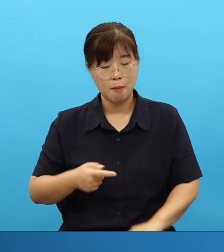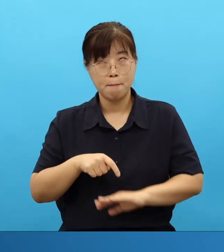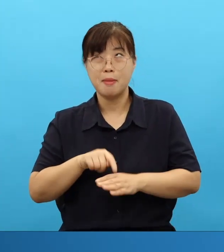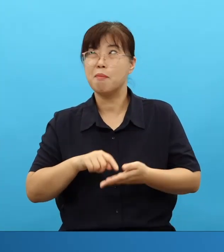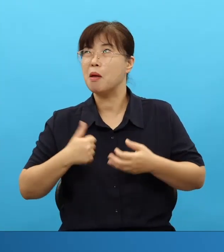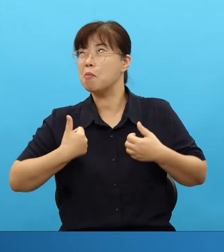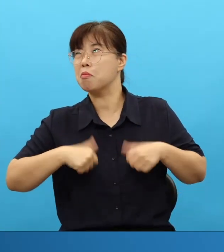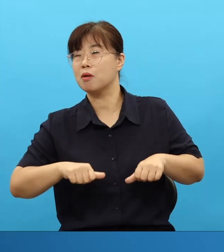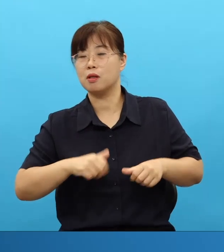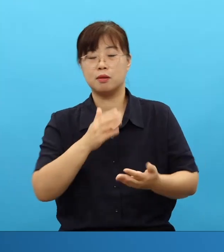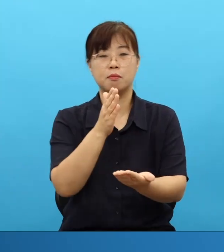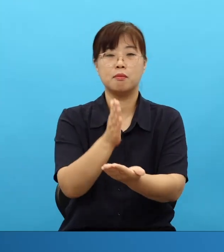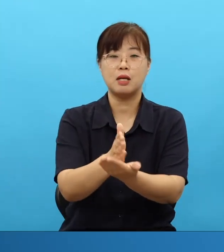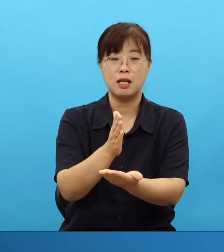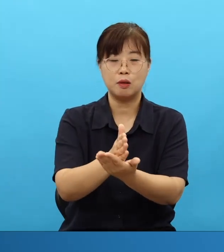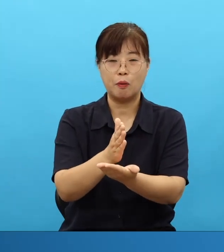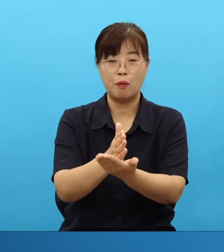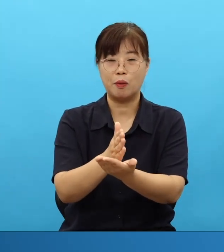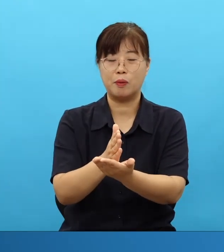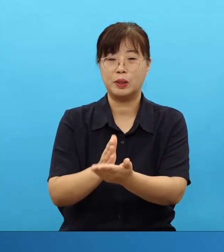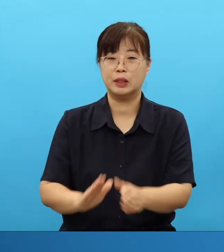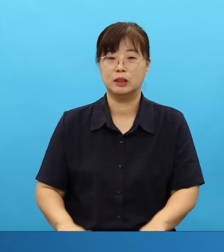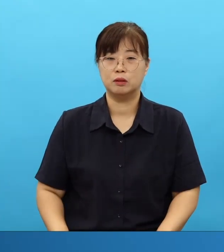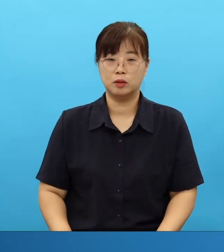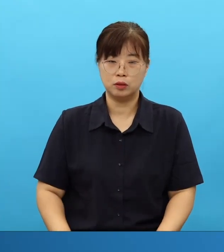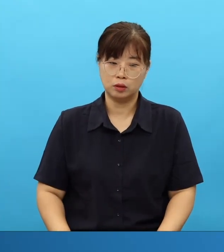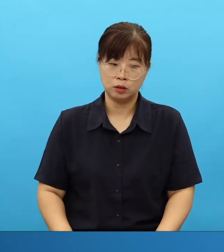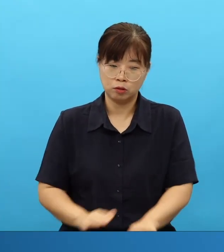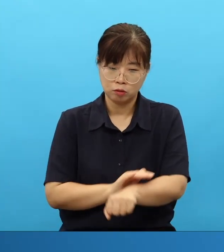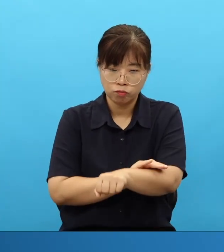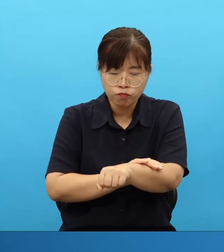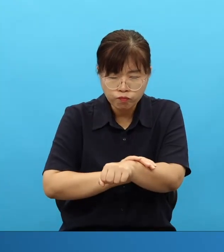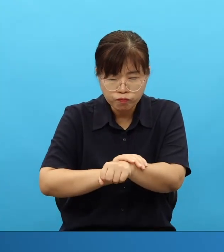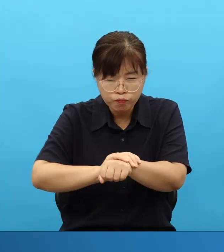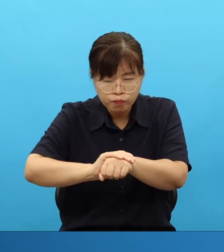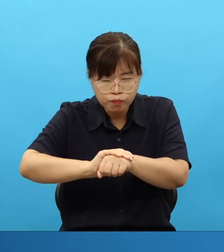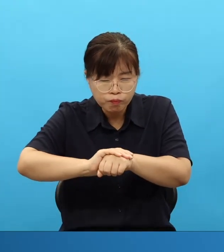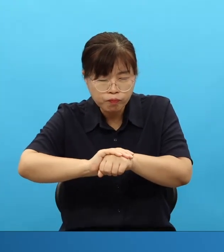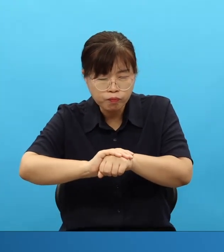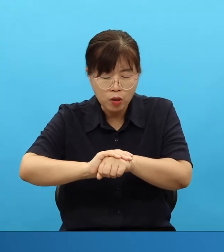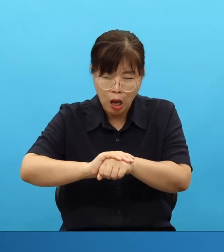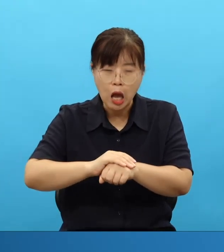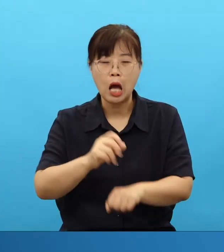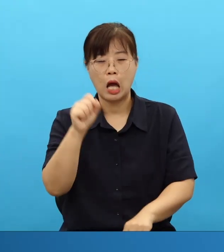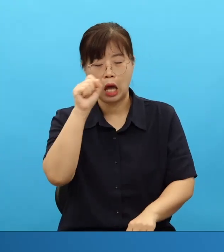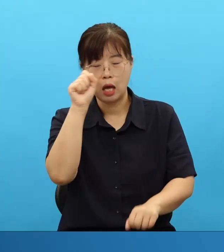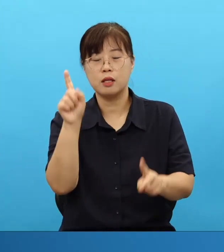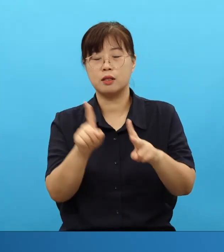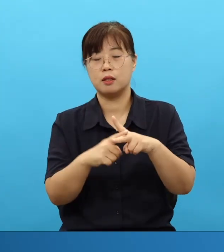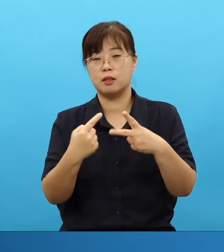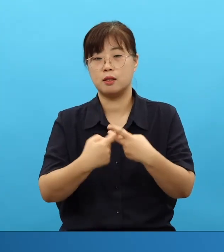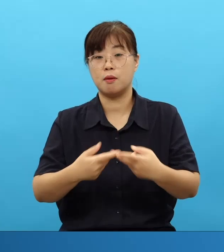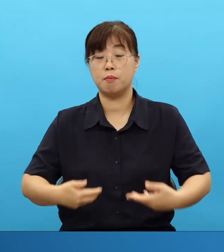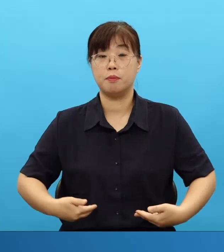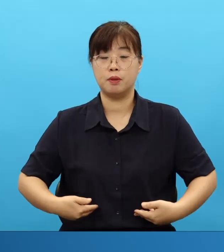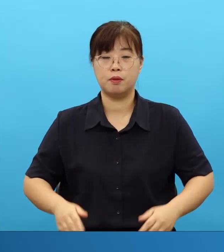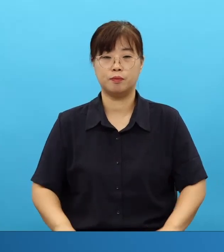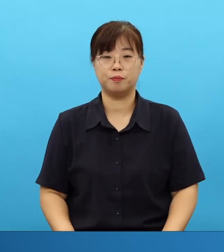돼 쉽습니다 저는 쉽게 했습니다 교회가 전도하지 못한다 틀린 겁니다